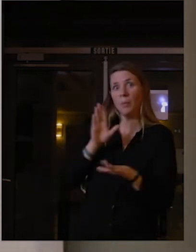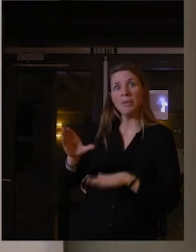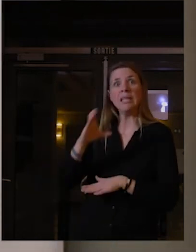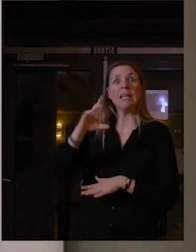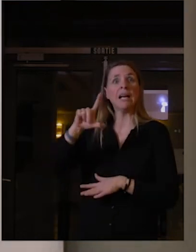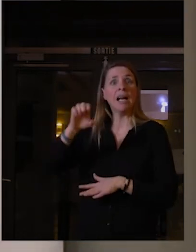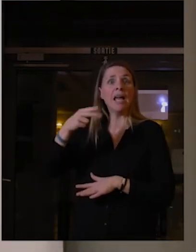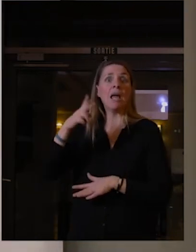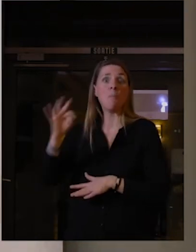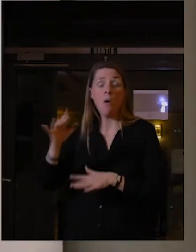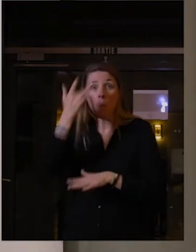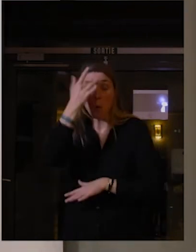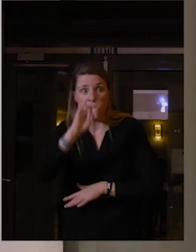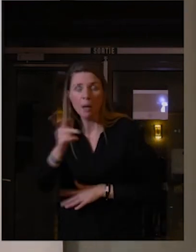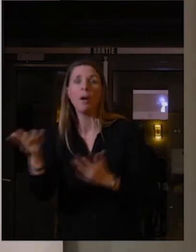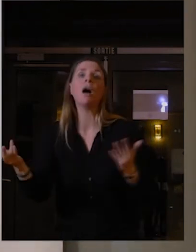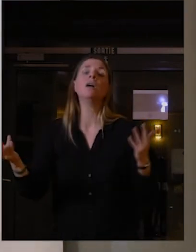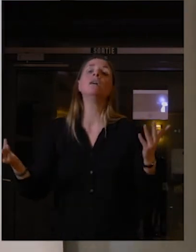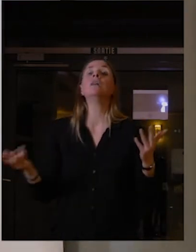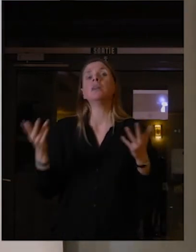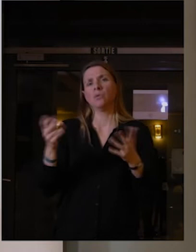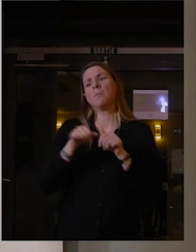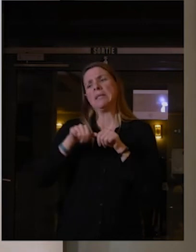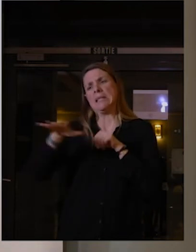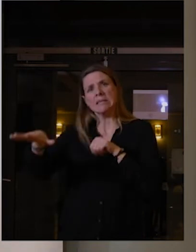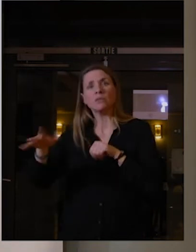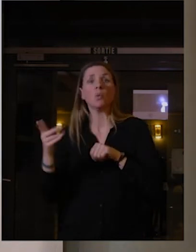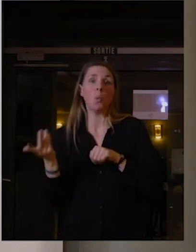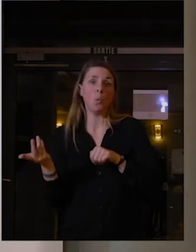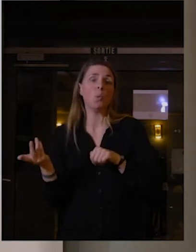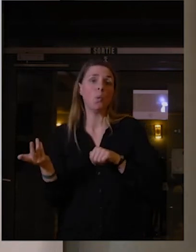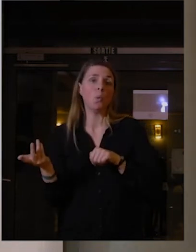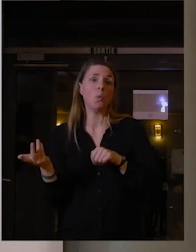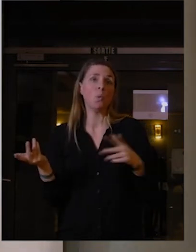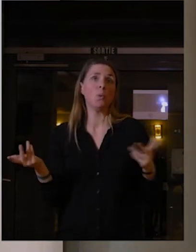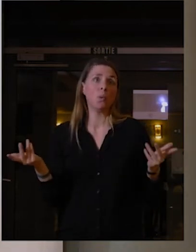dommage. Et donc passer par la médiatisation est une